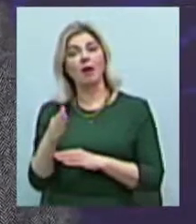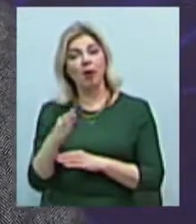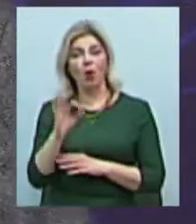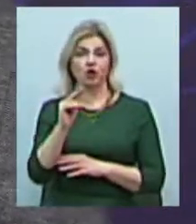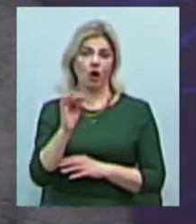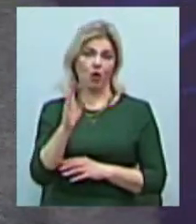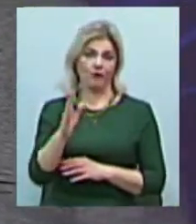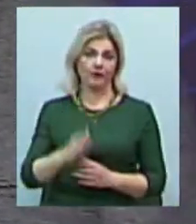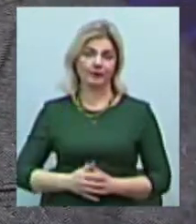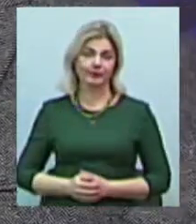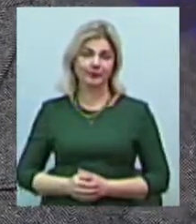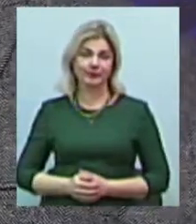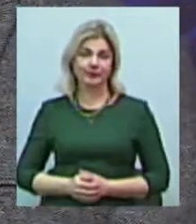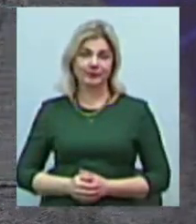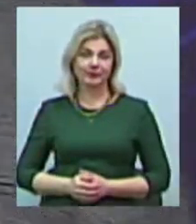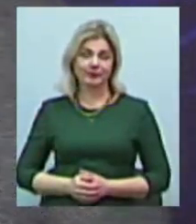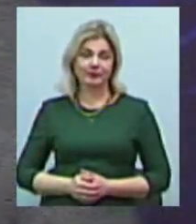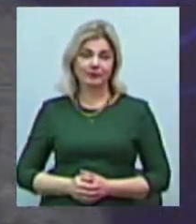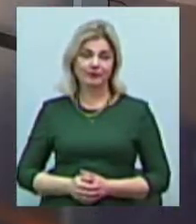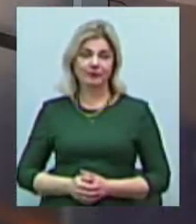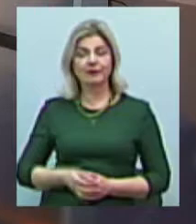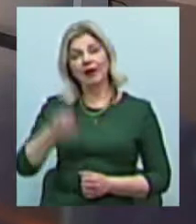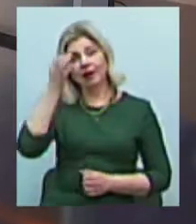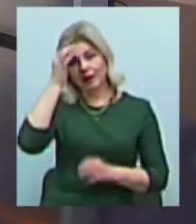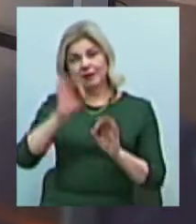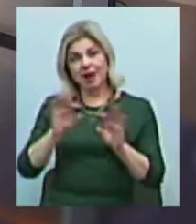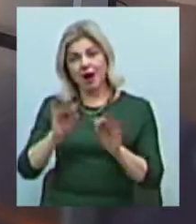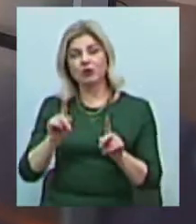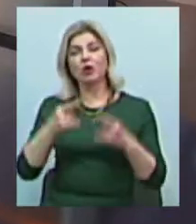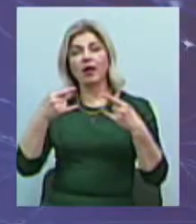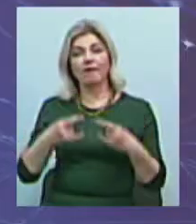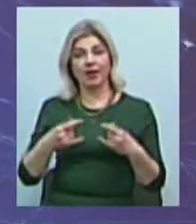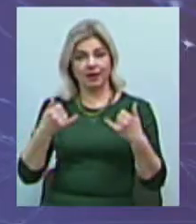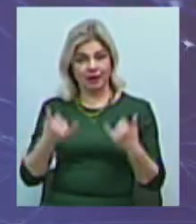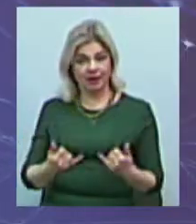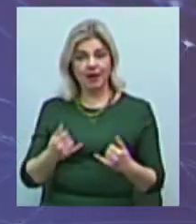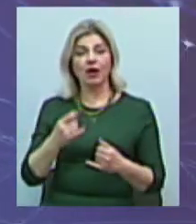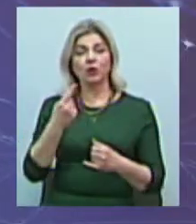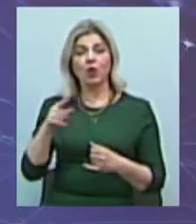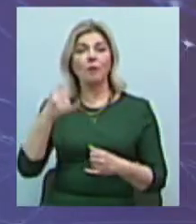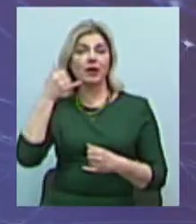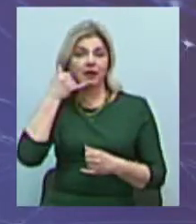Очаків. Я нагадую, що ми працюємо в прямому ефірі. Телефон студії 76-92 у Миколаєві,